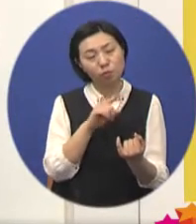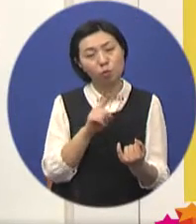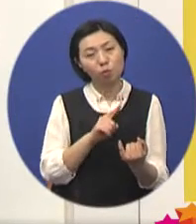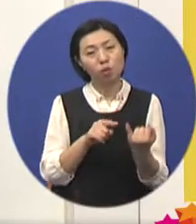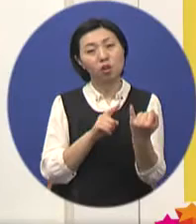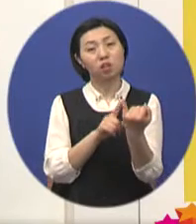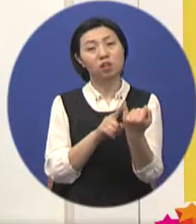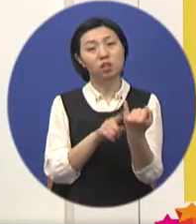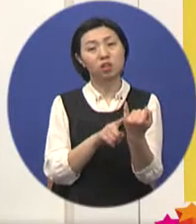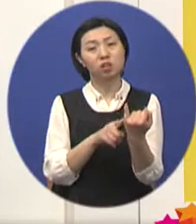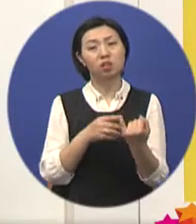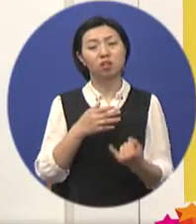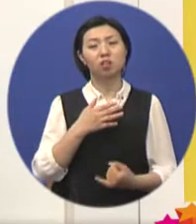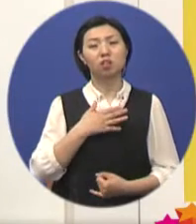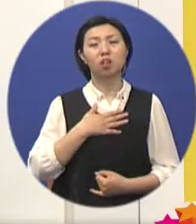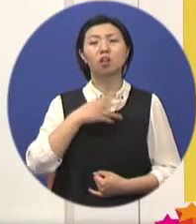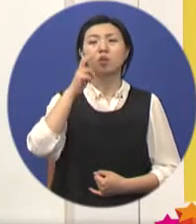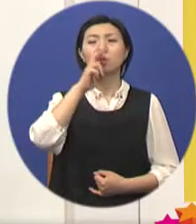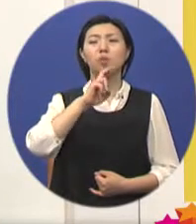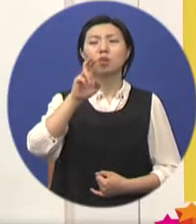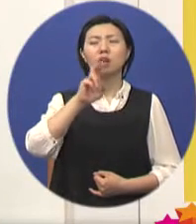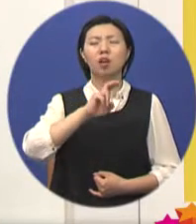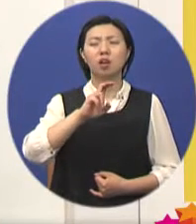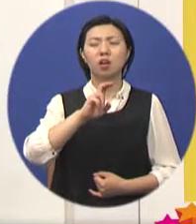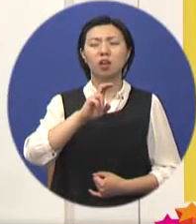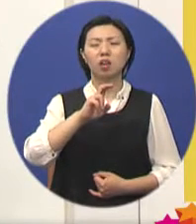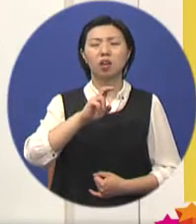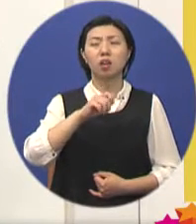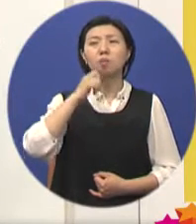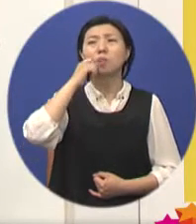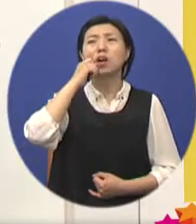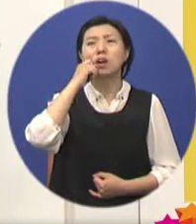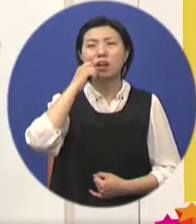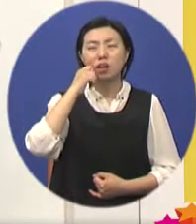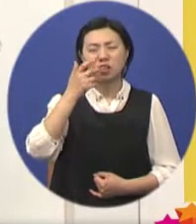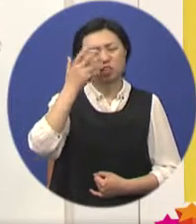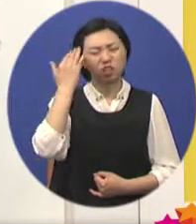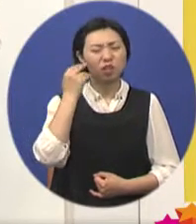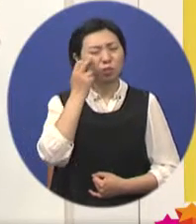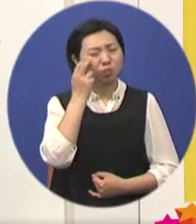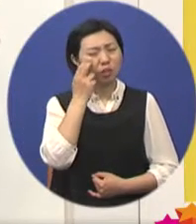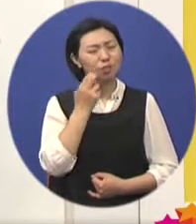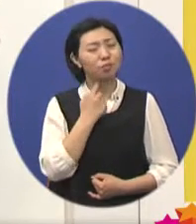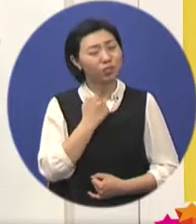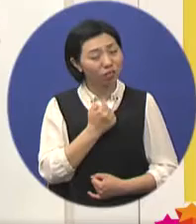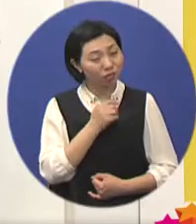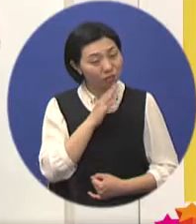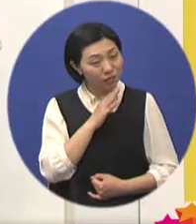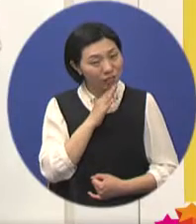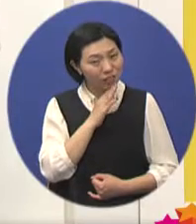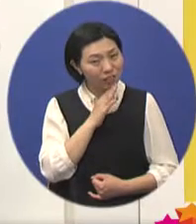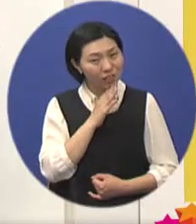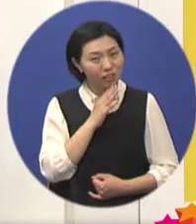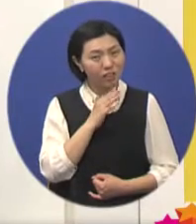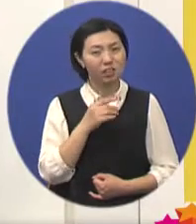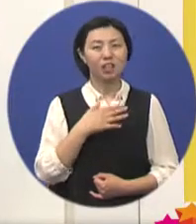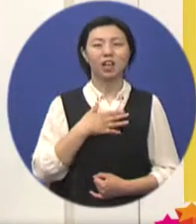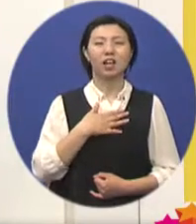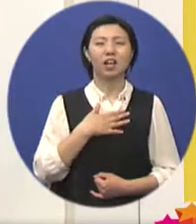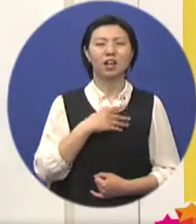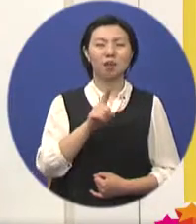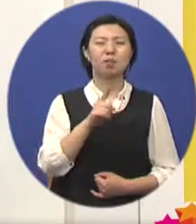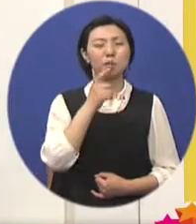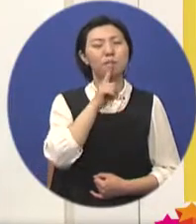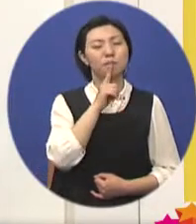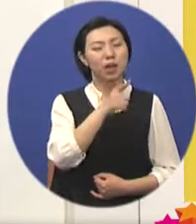예성님은 왜 내 노래를 안 불러주시냐고 한번 그러셨는데 예 농담으로 그때 그런 것 같아요. 예 한번 그러셨어요. 누가? 제가 그랬나